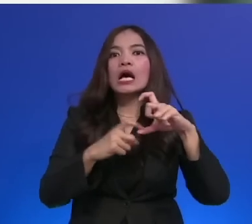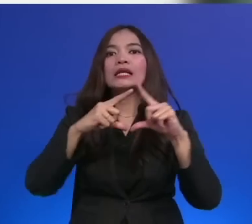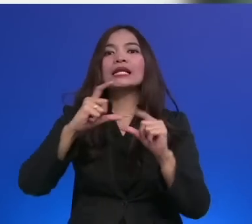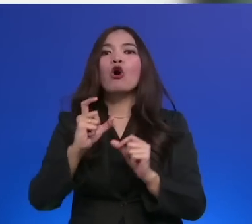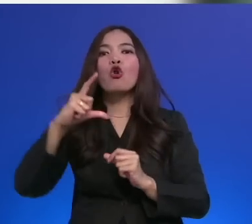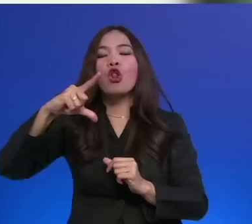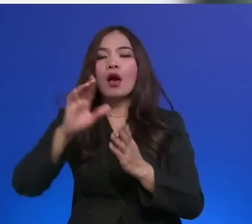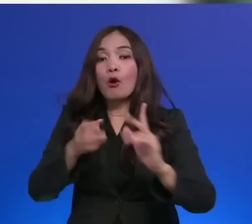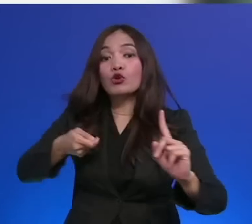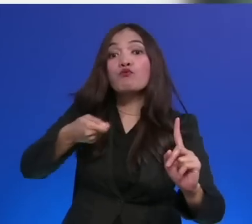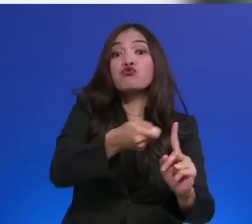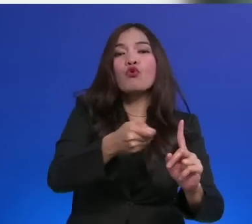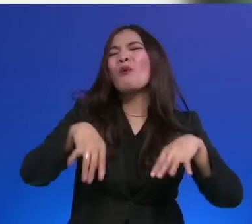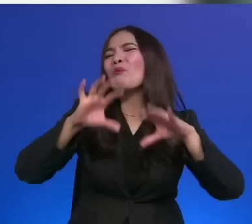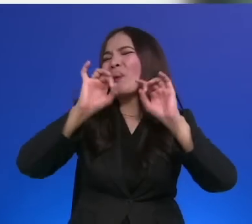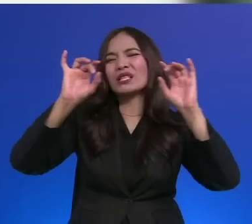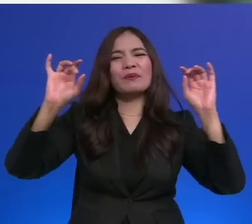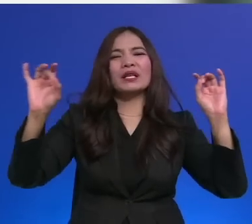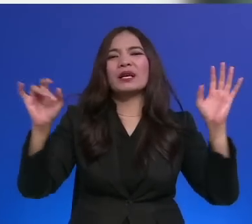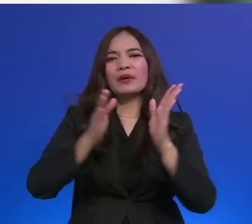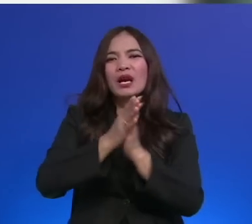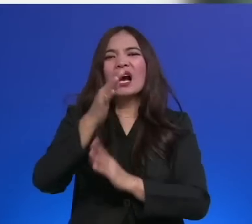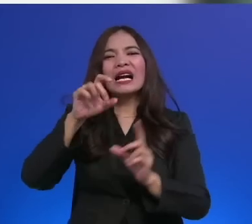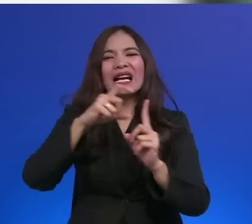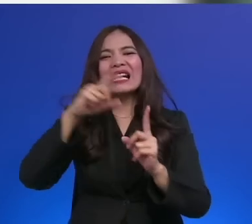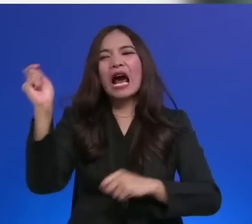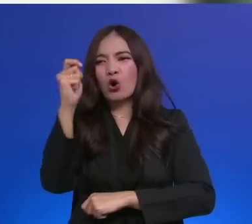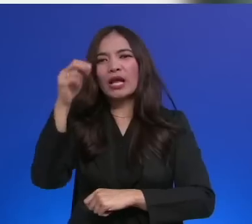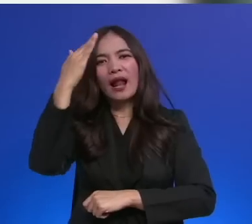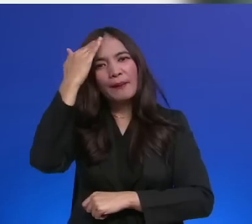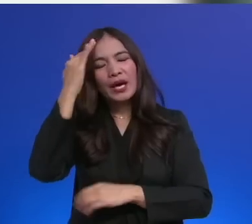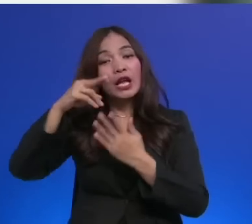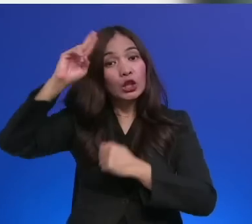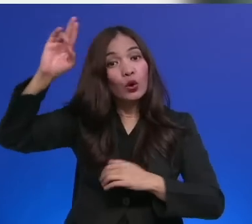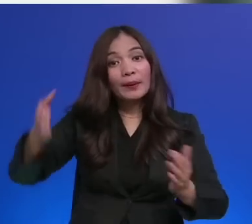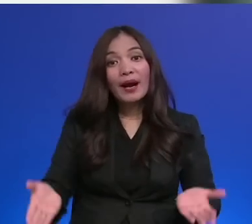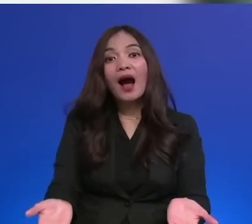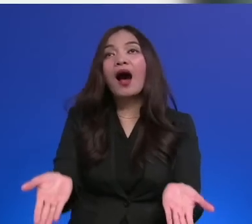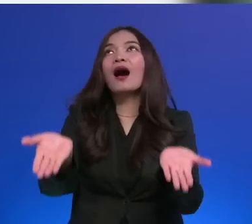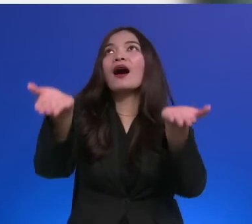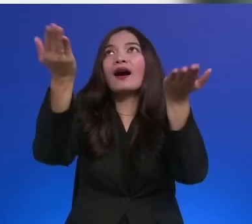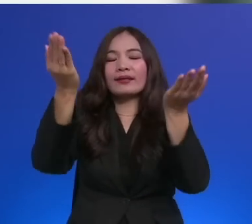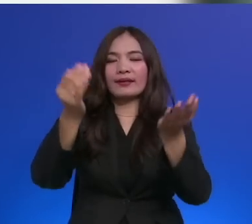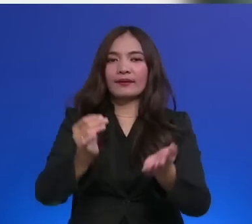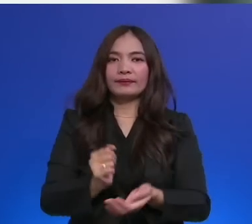dan banyak hal lain yang dialami Daud, maka Tuhan bisa mengangkat Daud